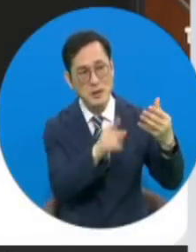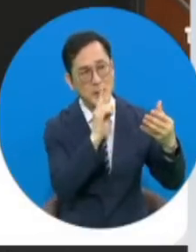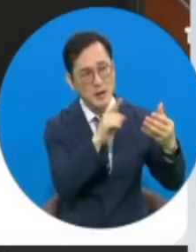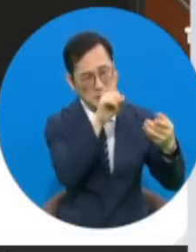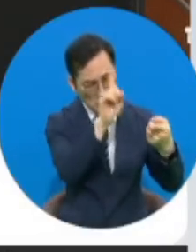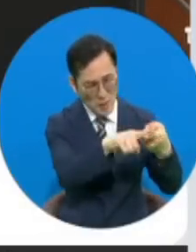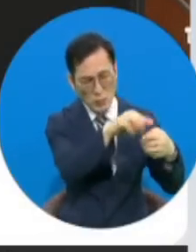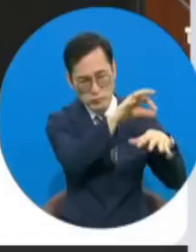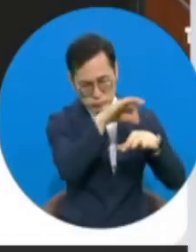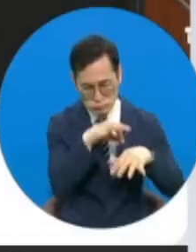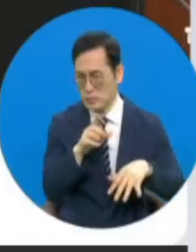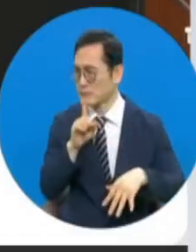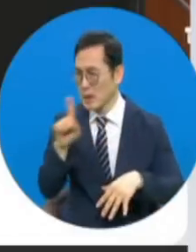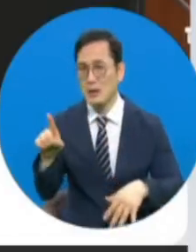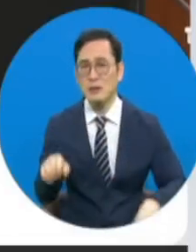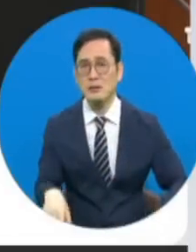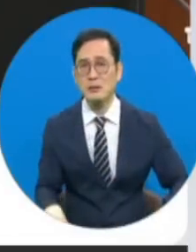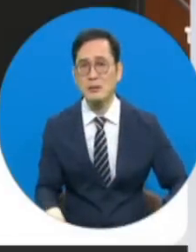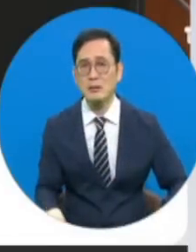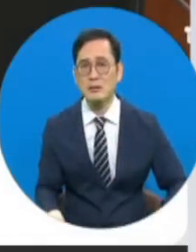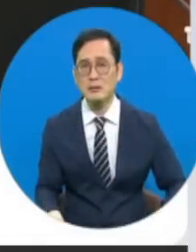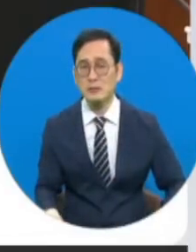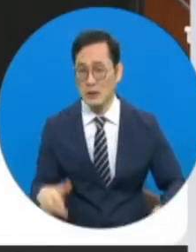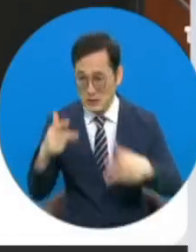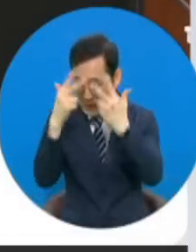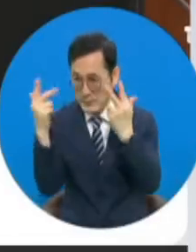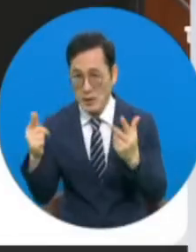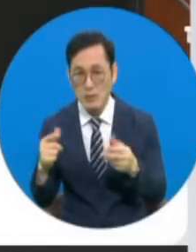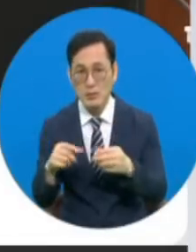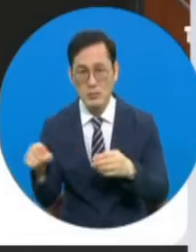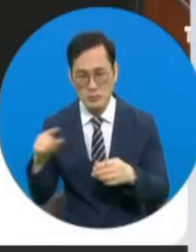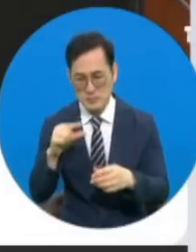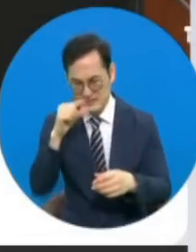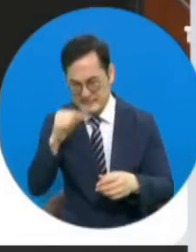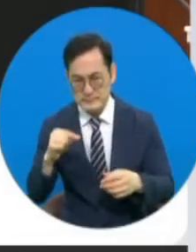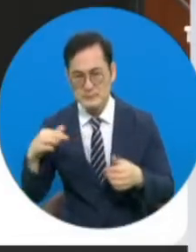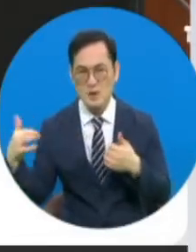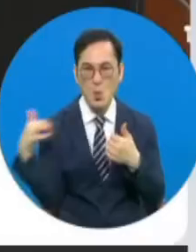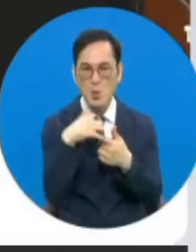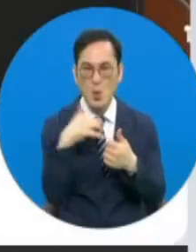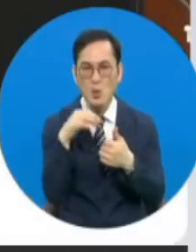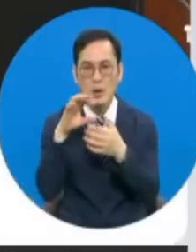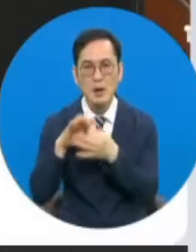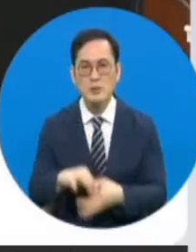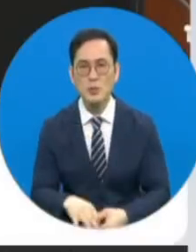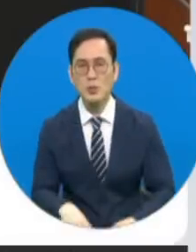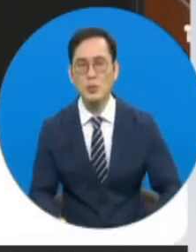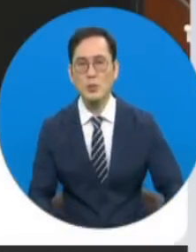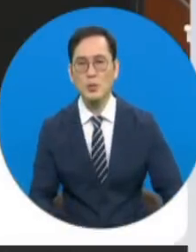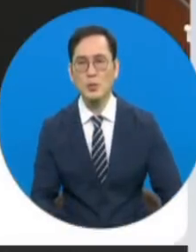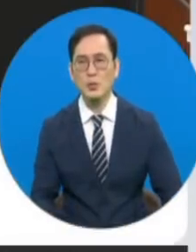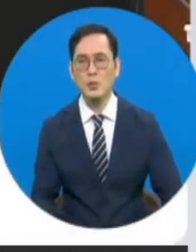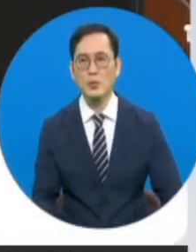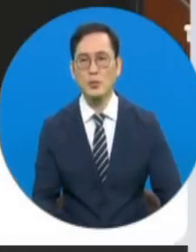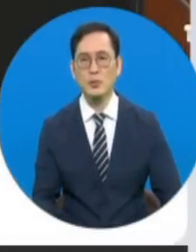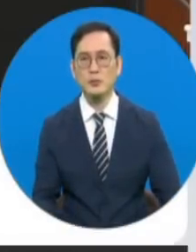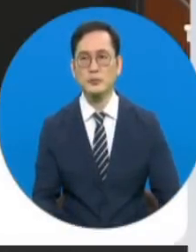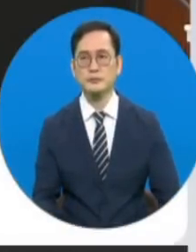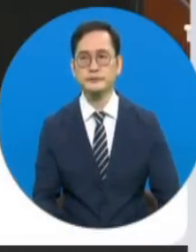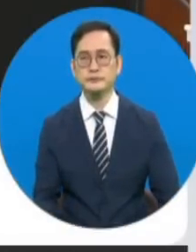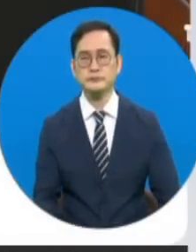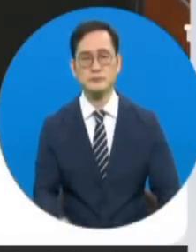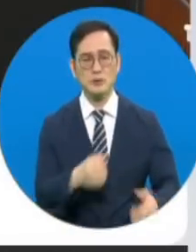것인데 이재명 대표가 좀 과할 정도로 정치적 공세를 밀어붙이는 것이 아닌가 싶고요 오히려이 장관과